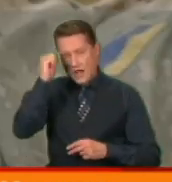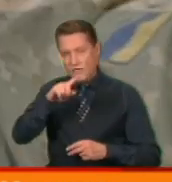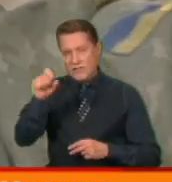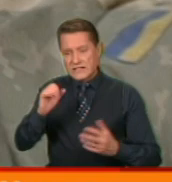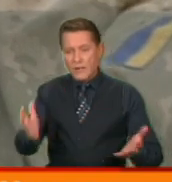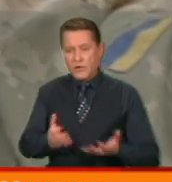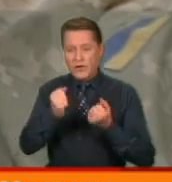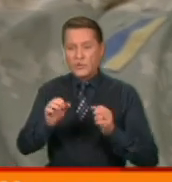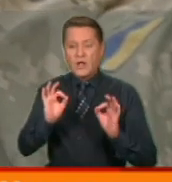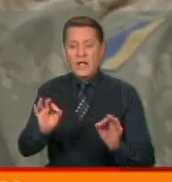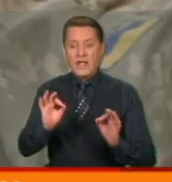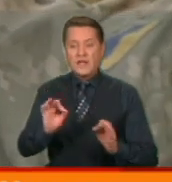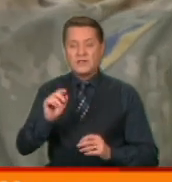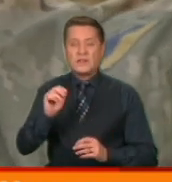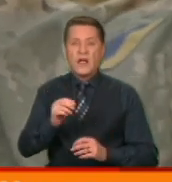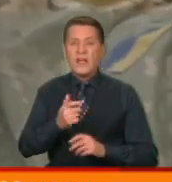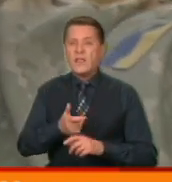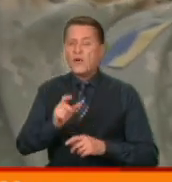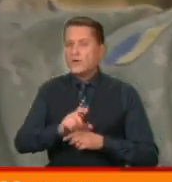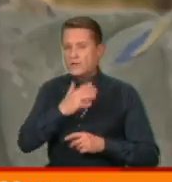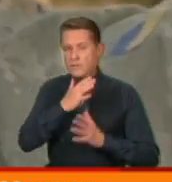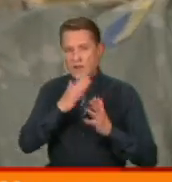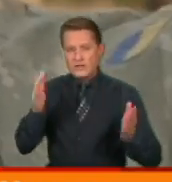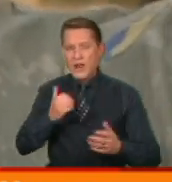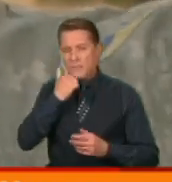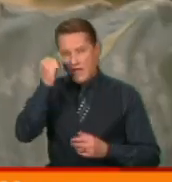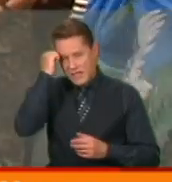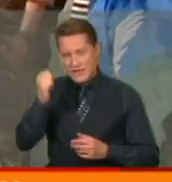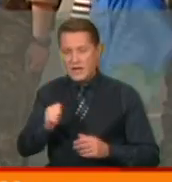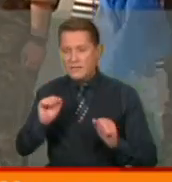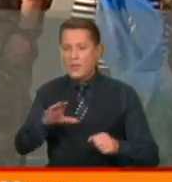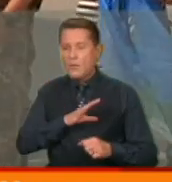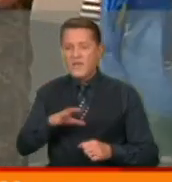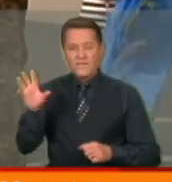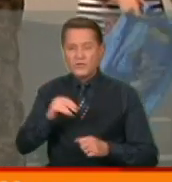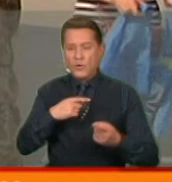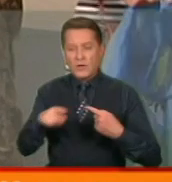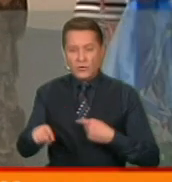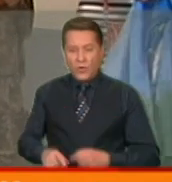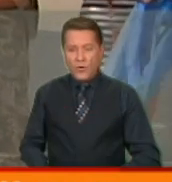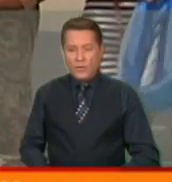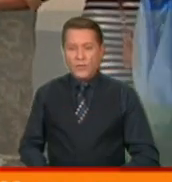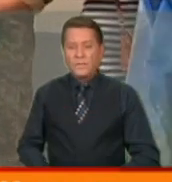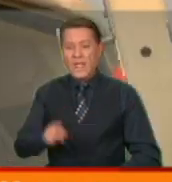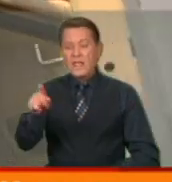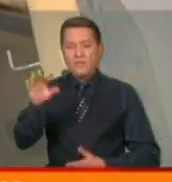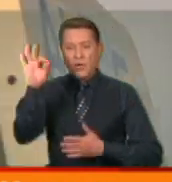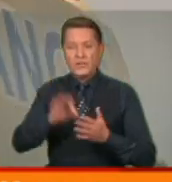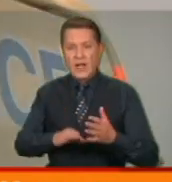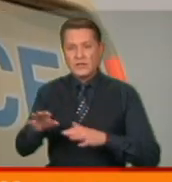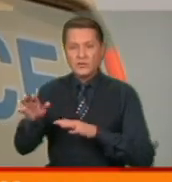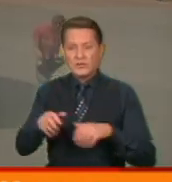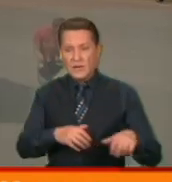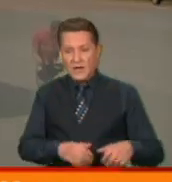порятунок. Ну, звісно, йому велика благодарність. Якщо б не він, то могло б бути все по-другому. Та особливої зустрічі не виходить. Сашка одразу забирають у